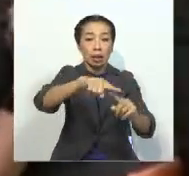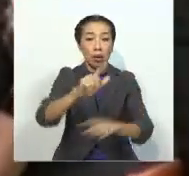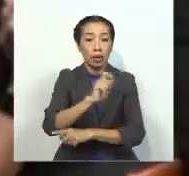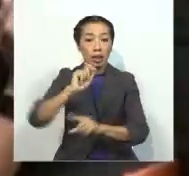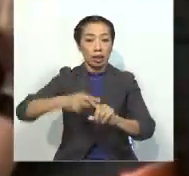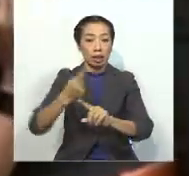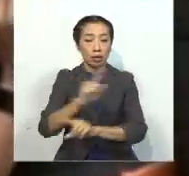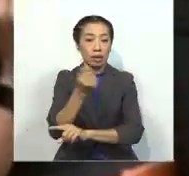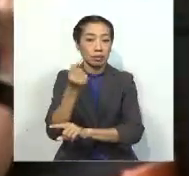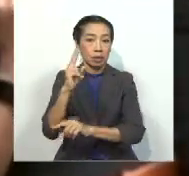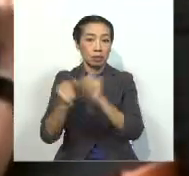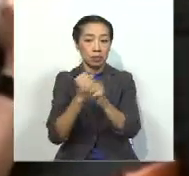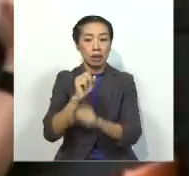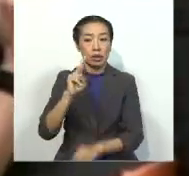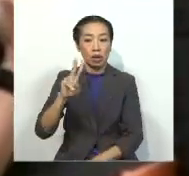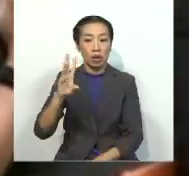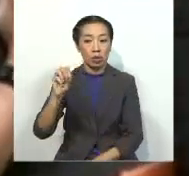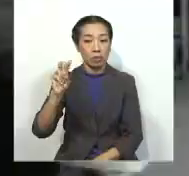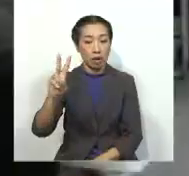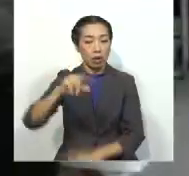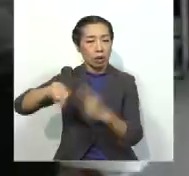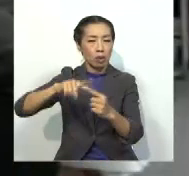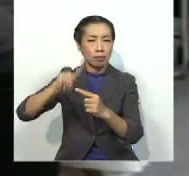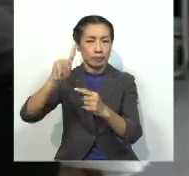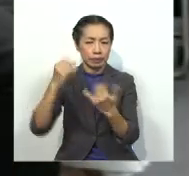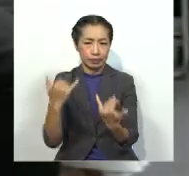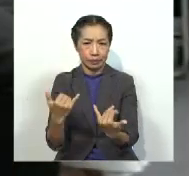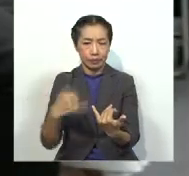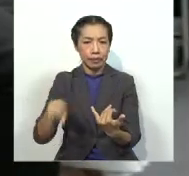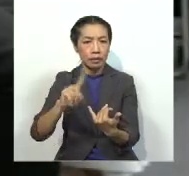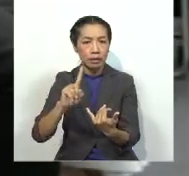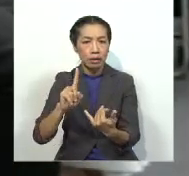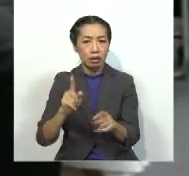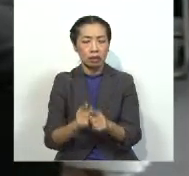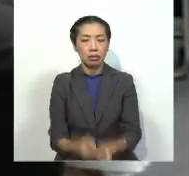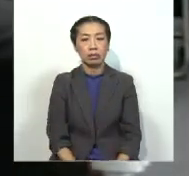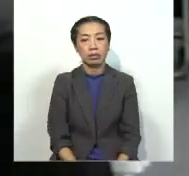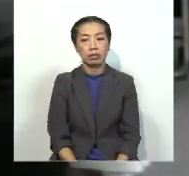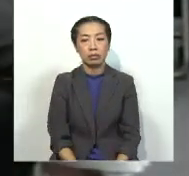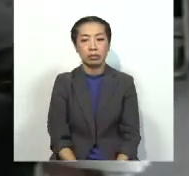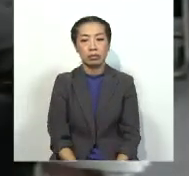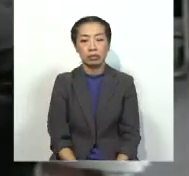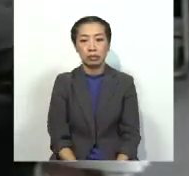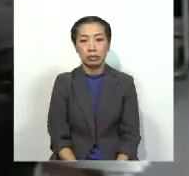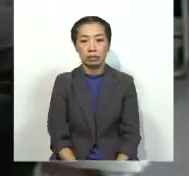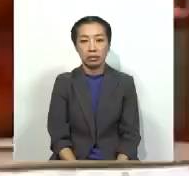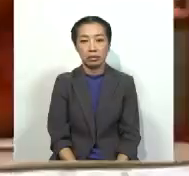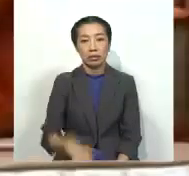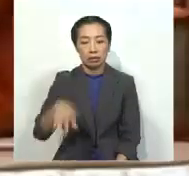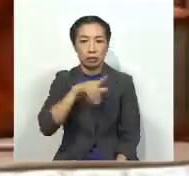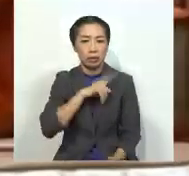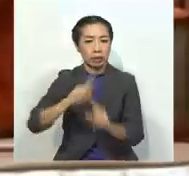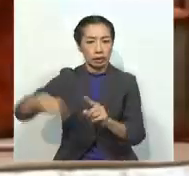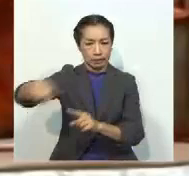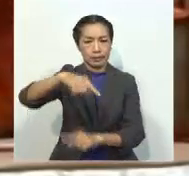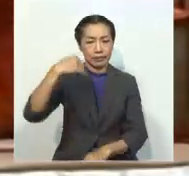22มกราคม2562ในรอบแรกของวันนี้นะครับประกอบด้วย9คณาธิการและสำหรับพุทธศาสนาชนนะ